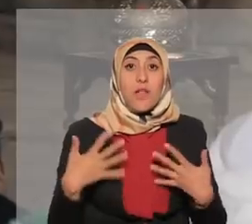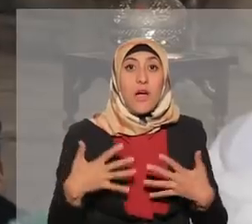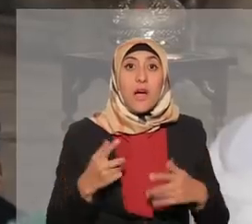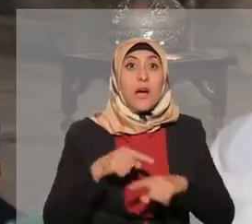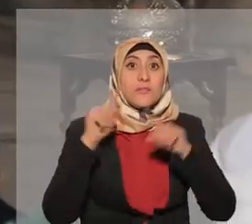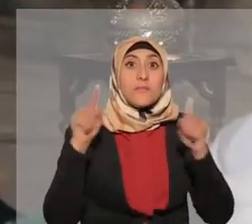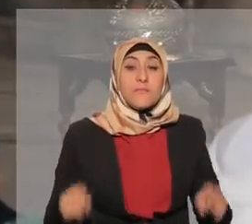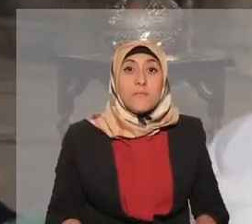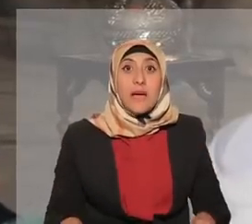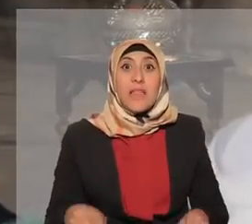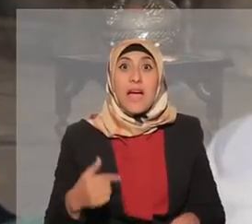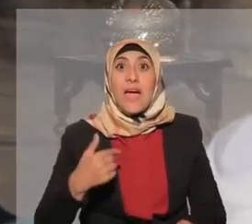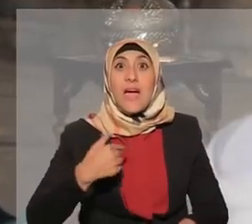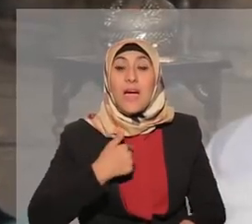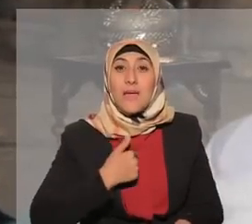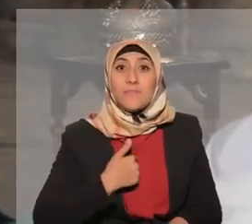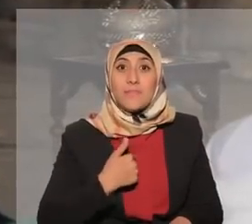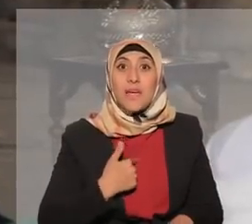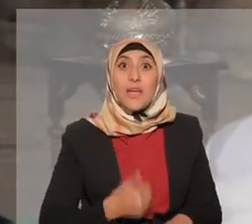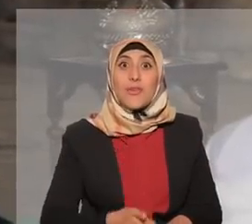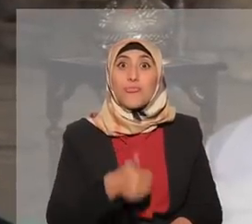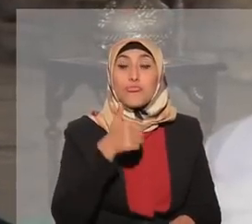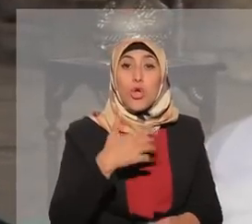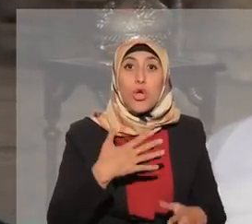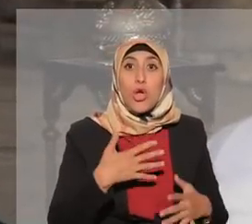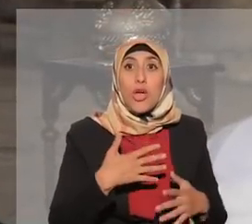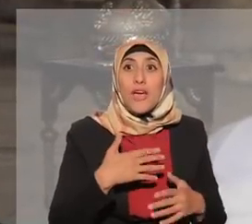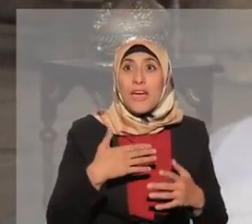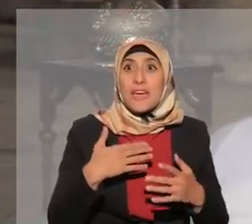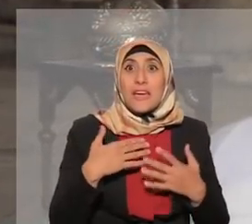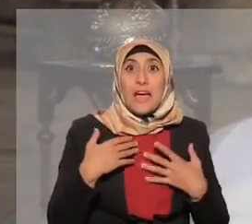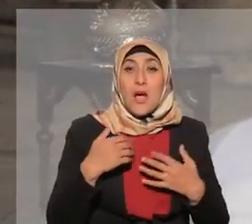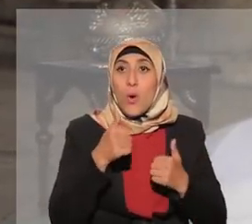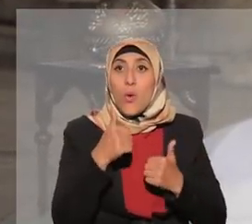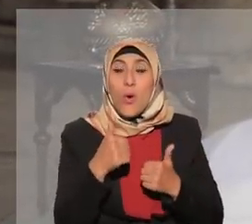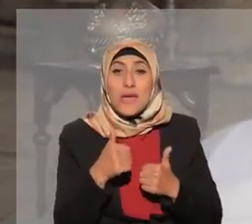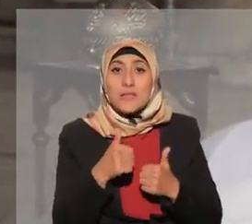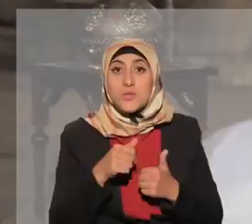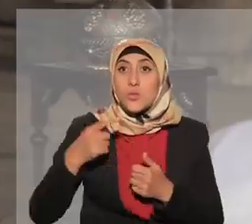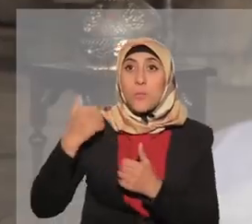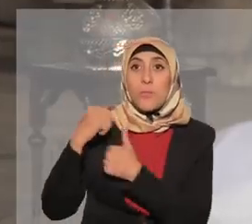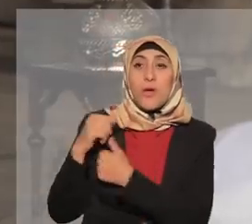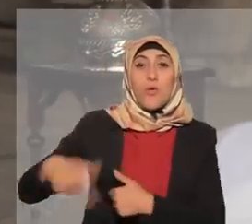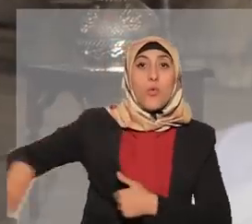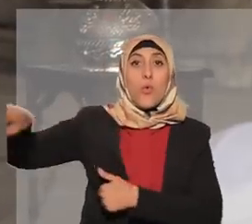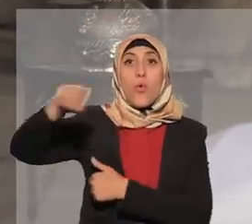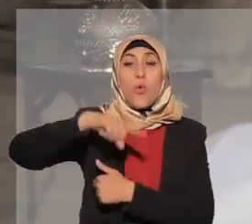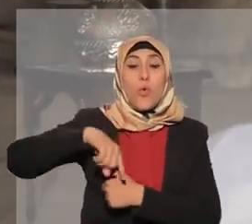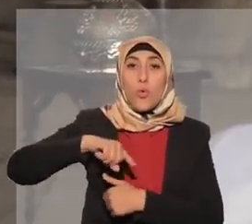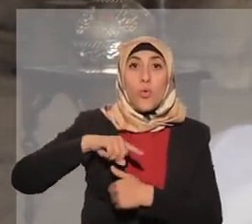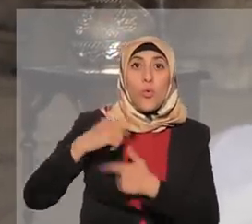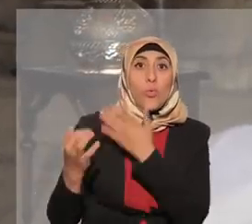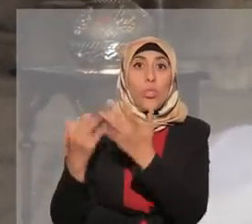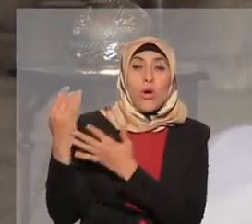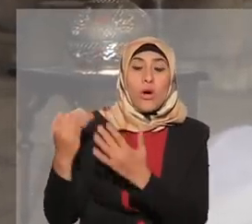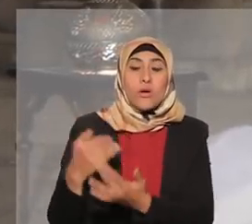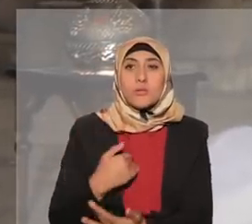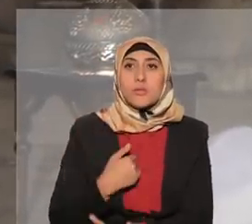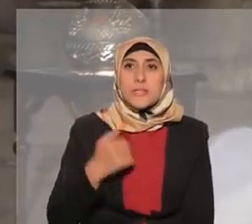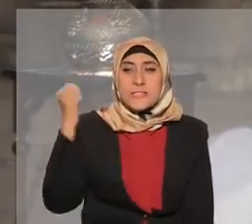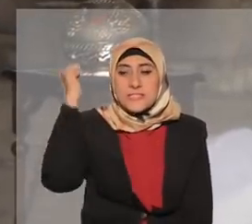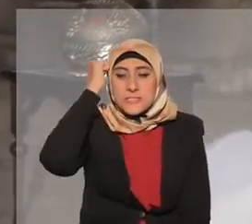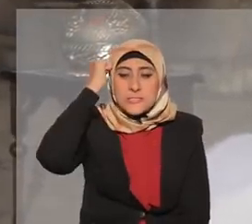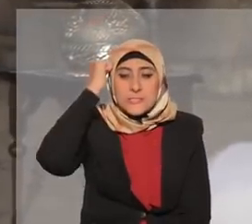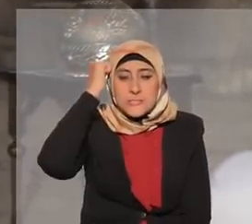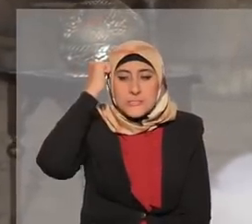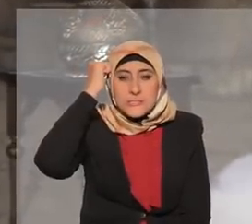الشعور بألم إخوتي الذين احترقت دكاكينهم. قال فرأيت أن هذه من رعونة نفسي، من